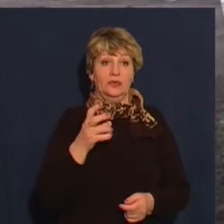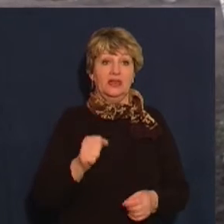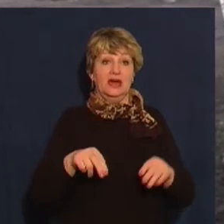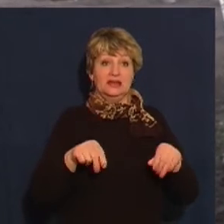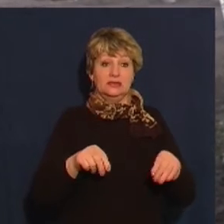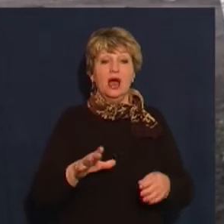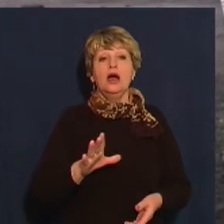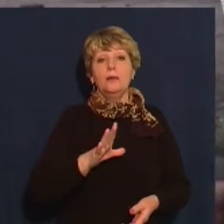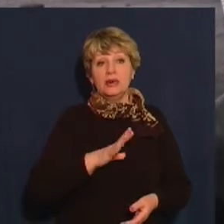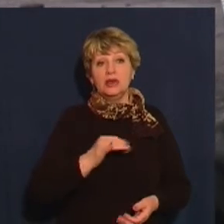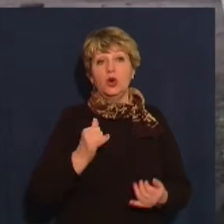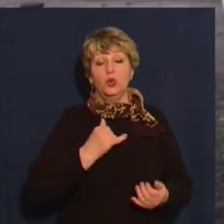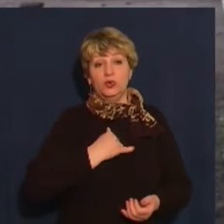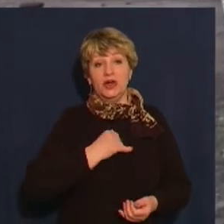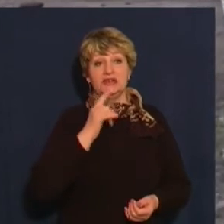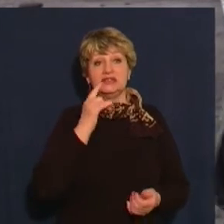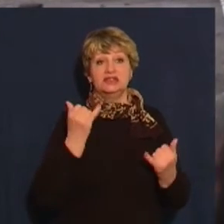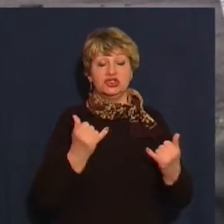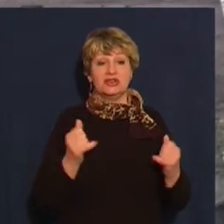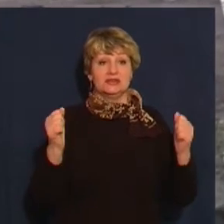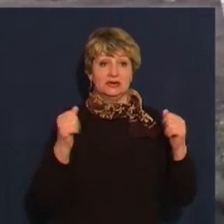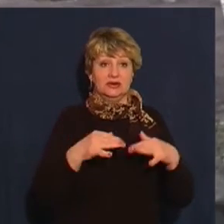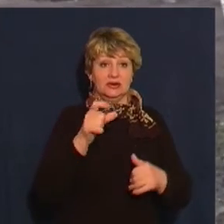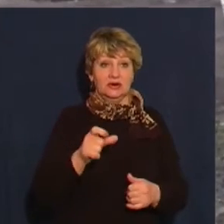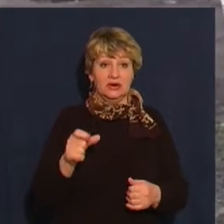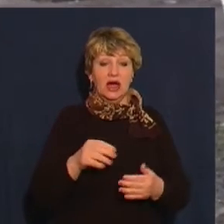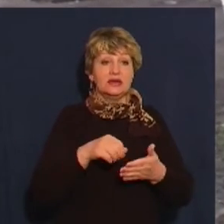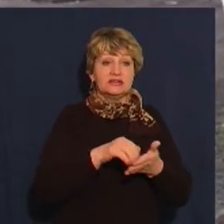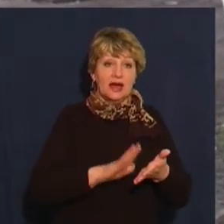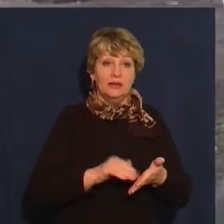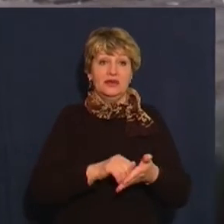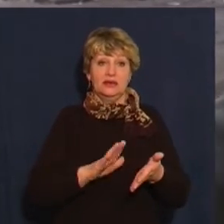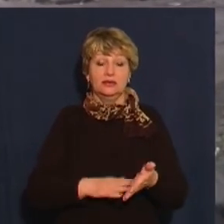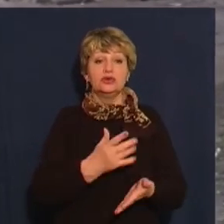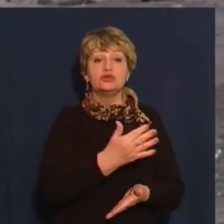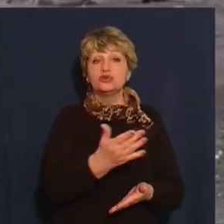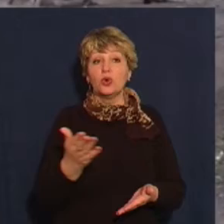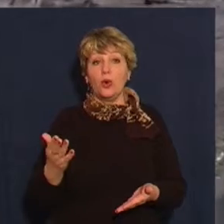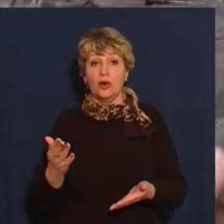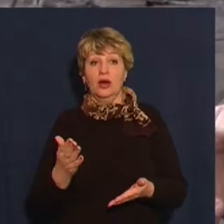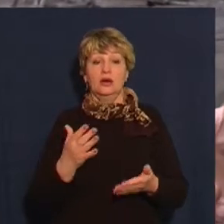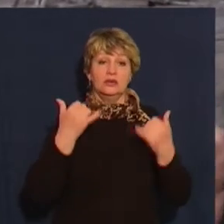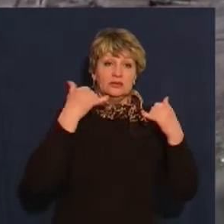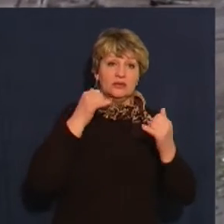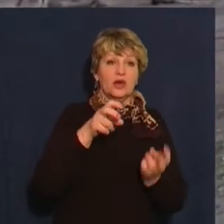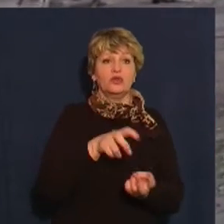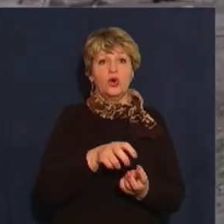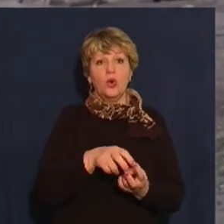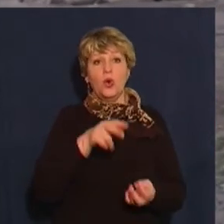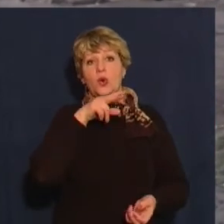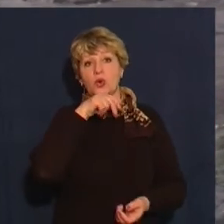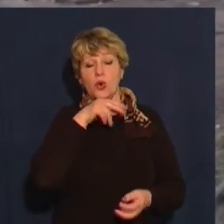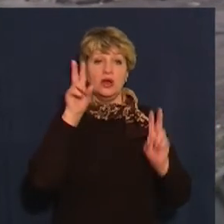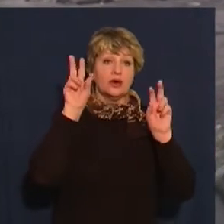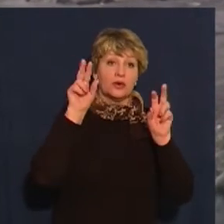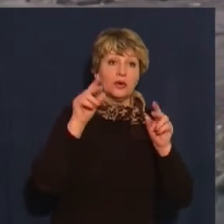сходка, записуємо поки худобу і на ту худобу потім. Щоб так же і на нутрію щось дати, і на кроликів